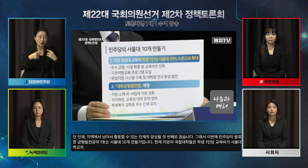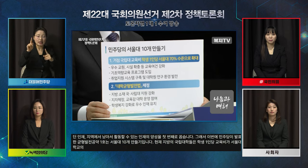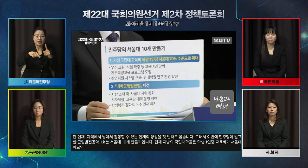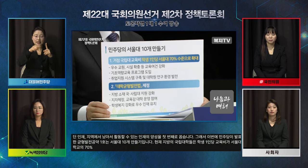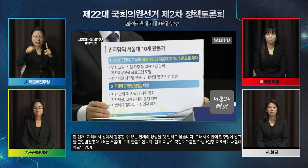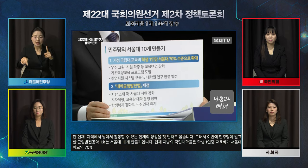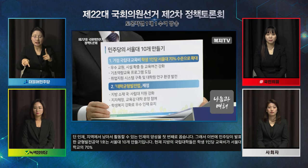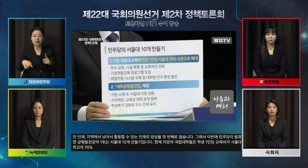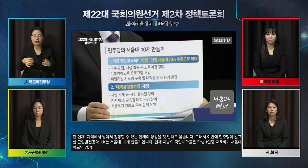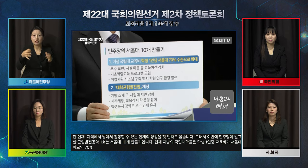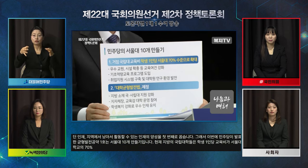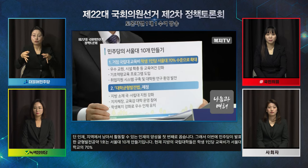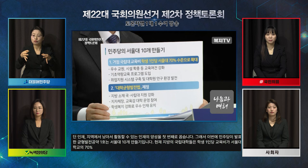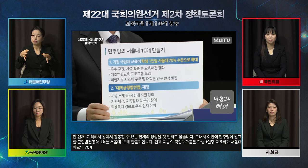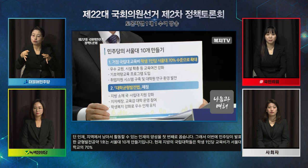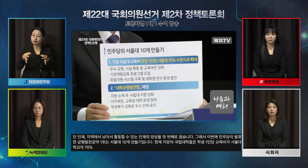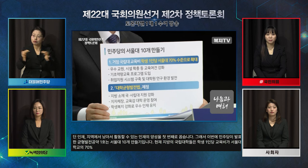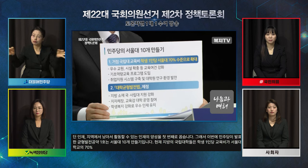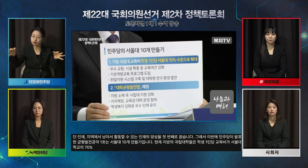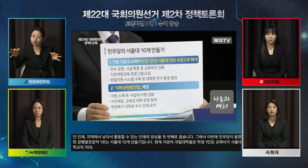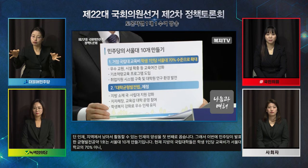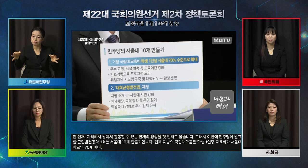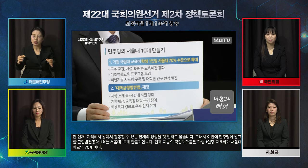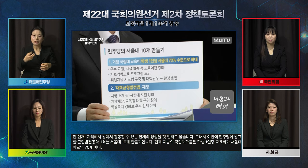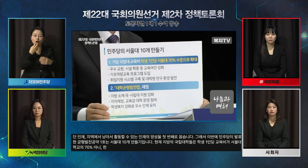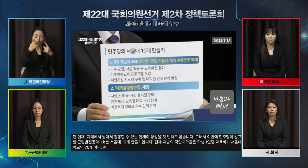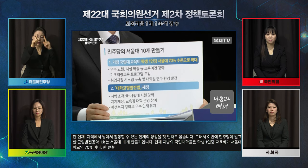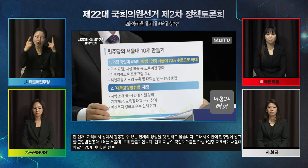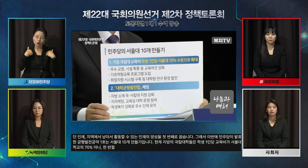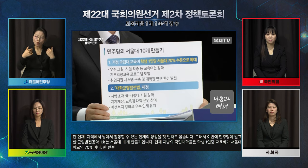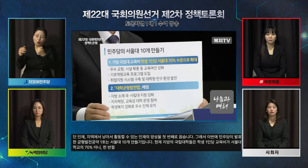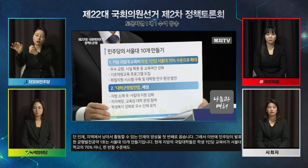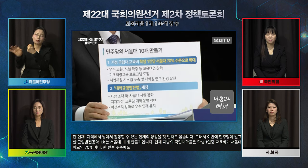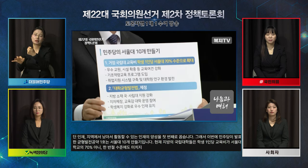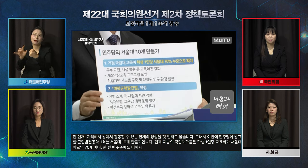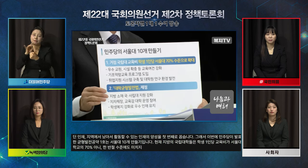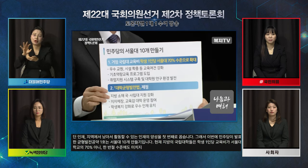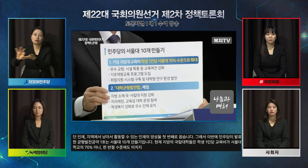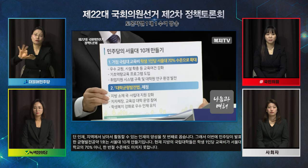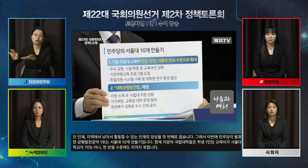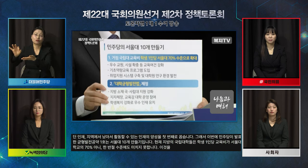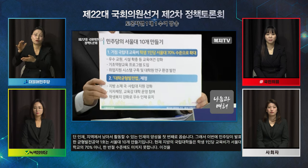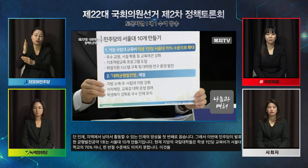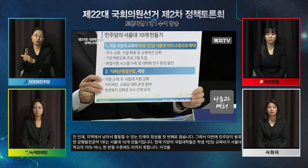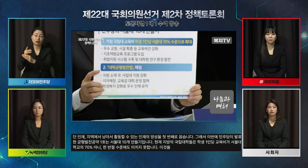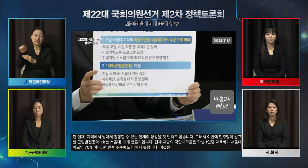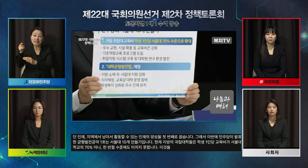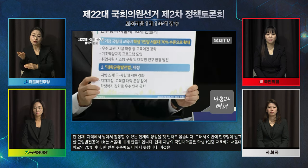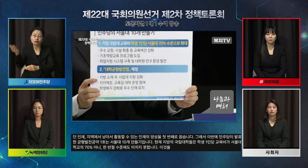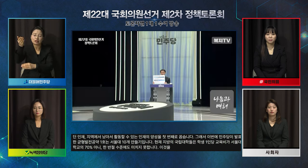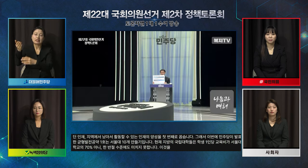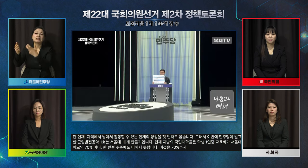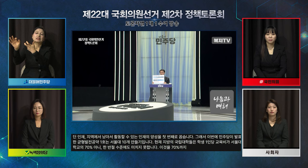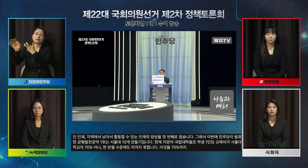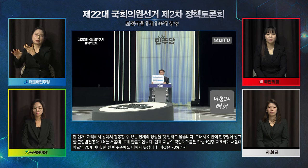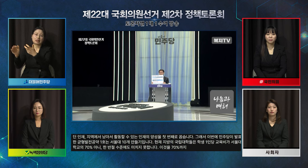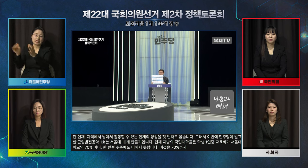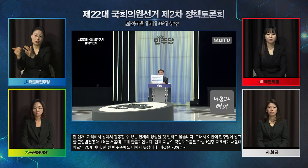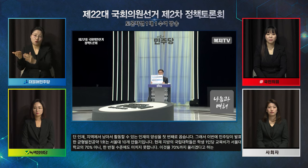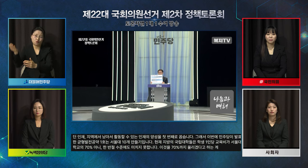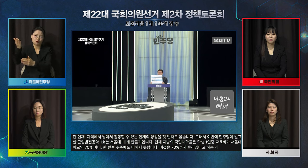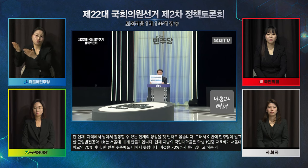아니, 한 반절 수준에도 미치지 못합니다. 이거를 70% 전까지 올리겠다고 하는 게